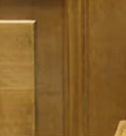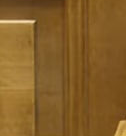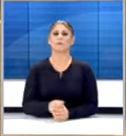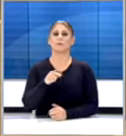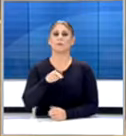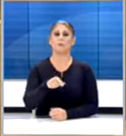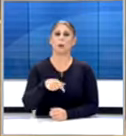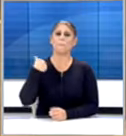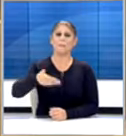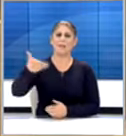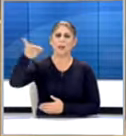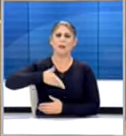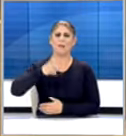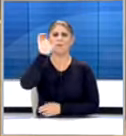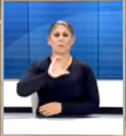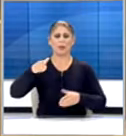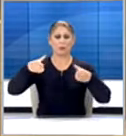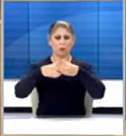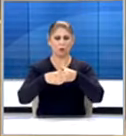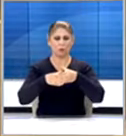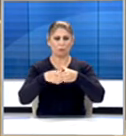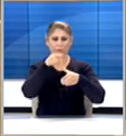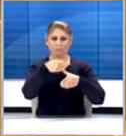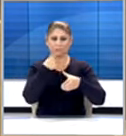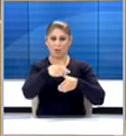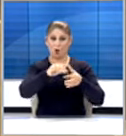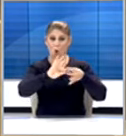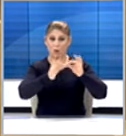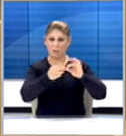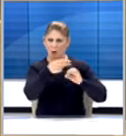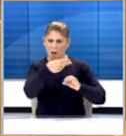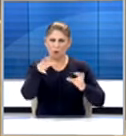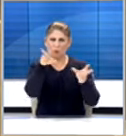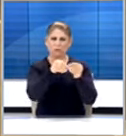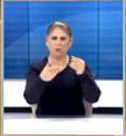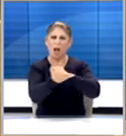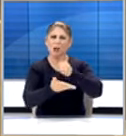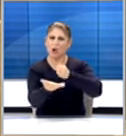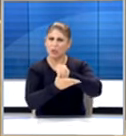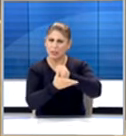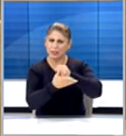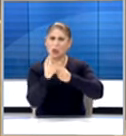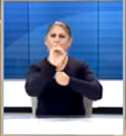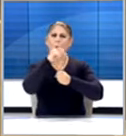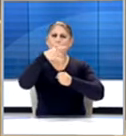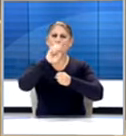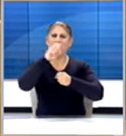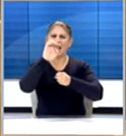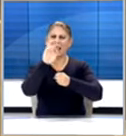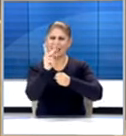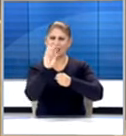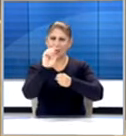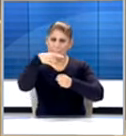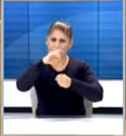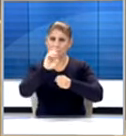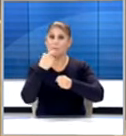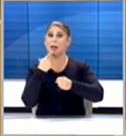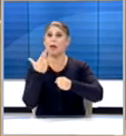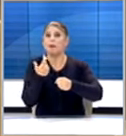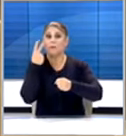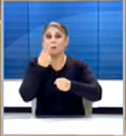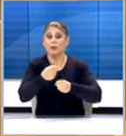θέτει υπό τη δική της εποπτεία. Τι είδε λοιπόν, κύριε Μητσοτάκη, η Ευρωπαϊκή Επιτροπή